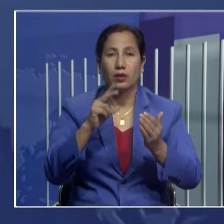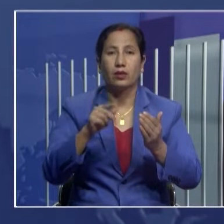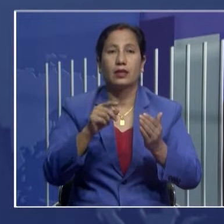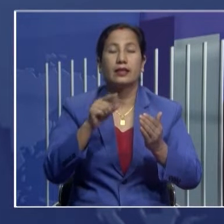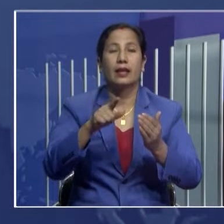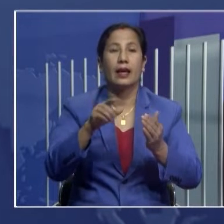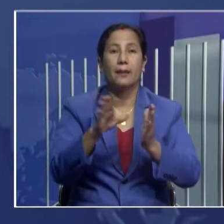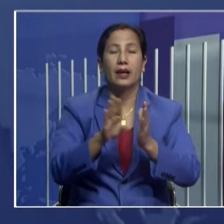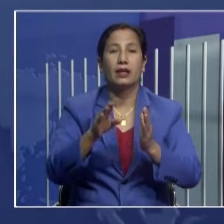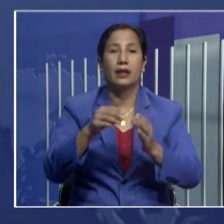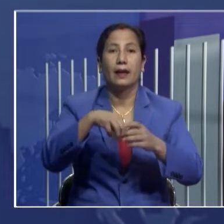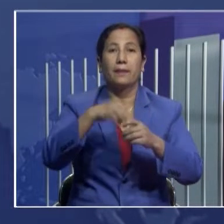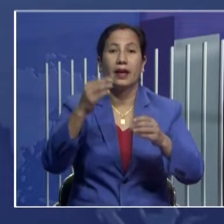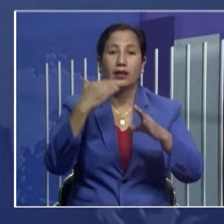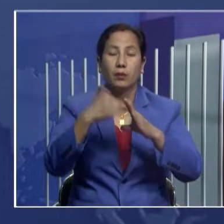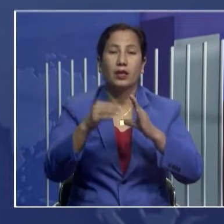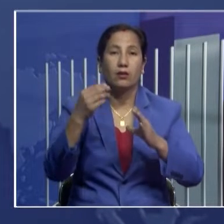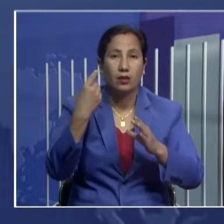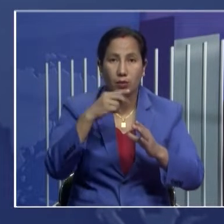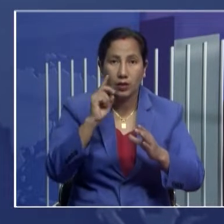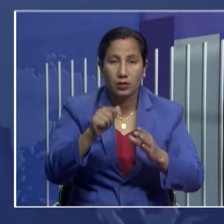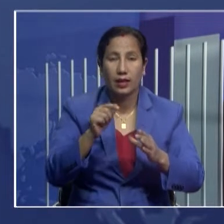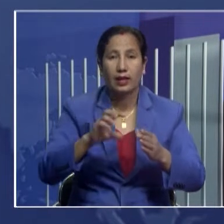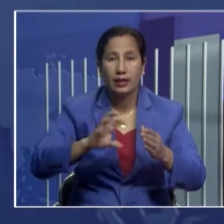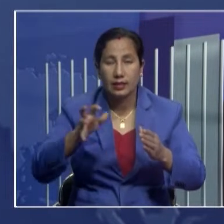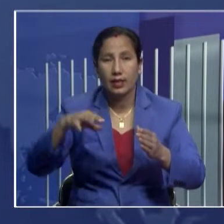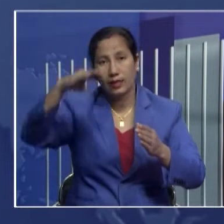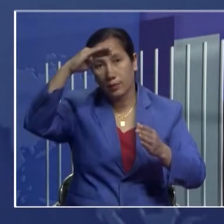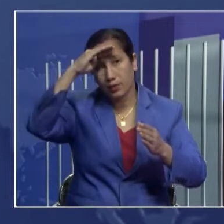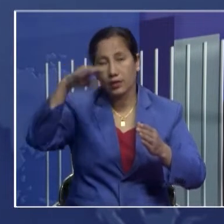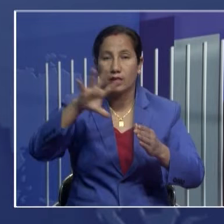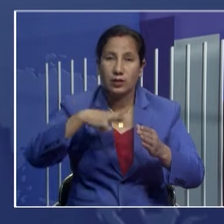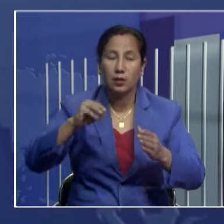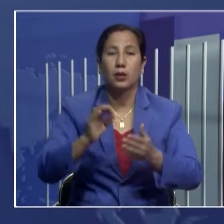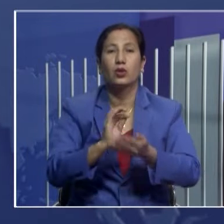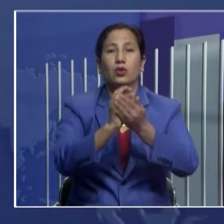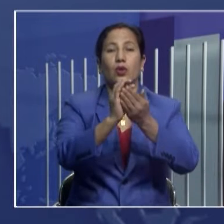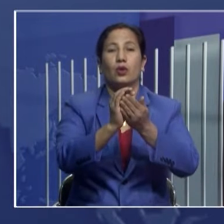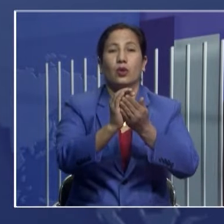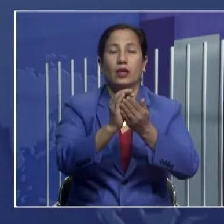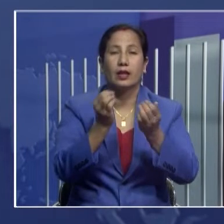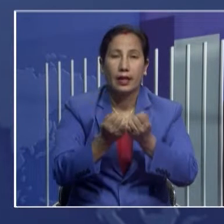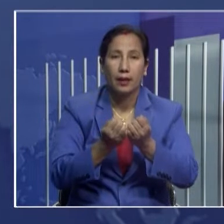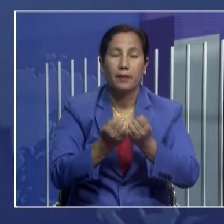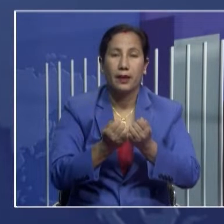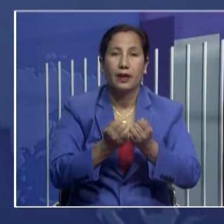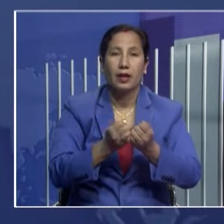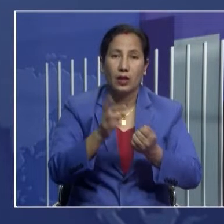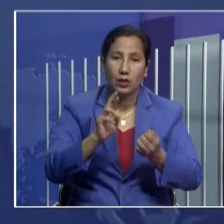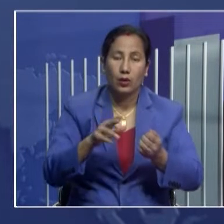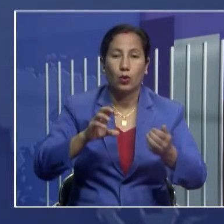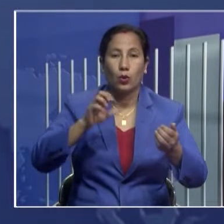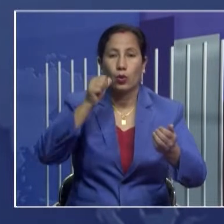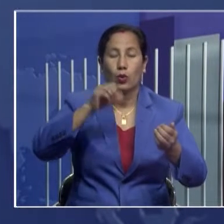परेमा त्यहाँबाट बाहिर पठाउने भनिएको छ र अहिले त्यहाँ स्थानीय प्रहरी सबै चाहिँ उद्धार कार्यमा रहेको खोलामा